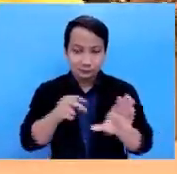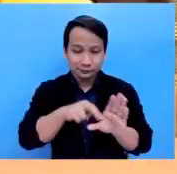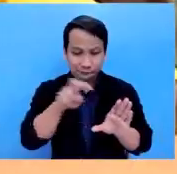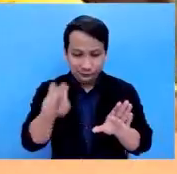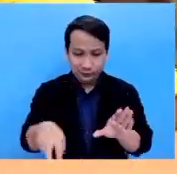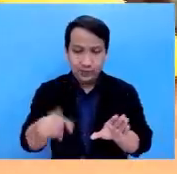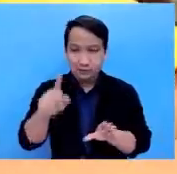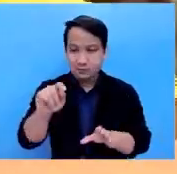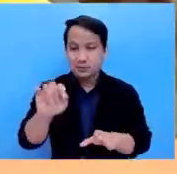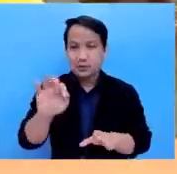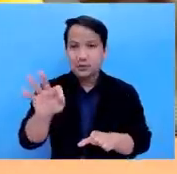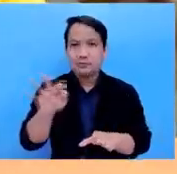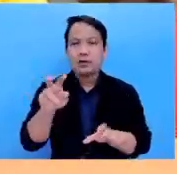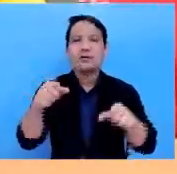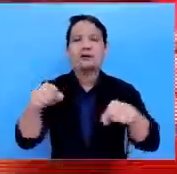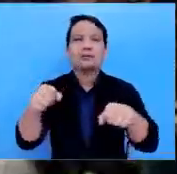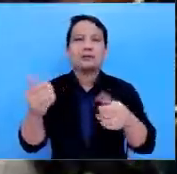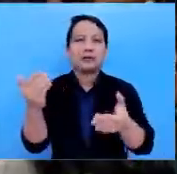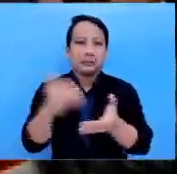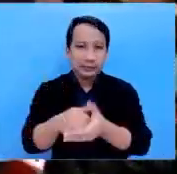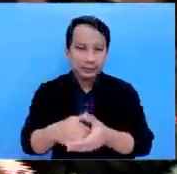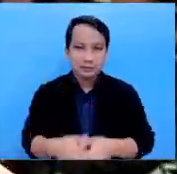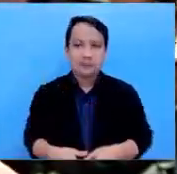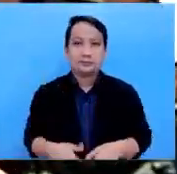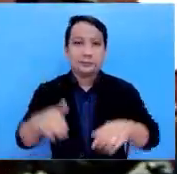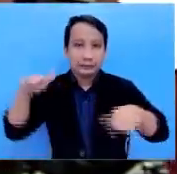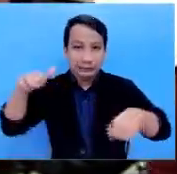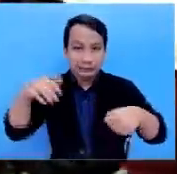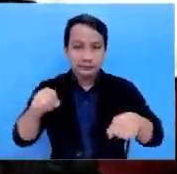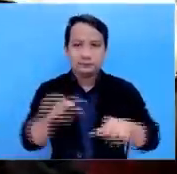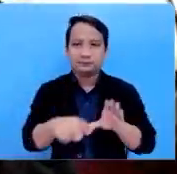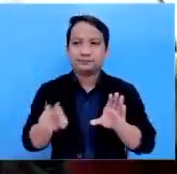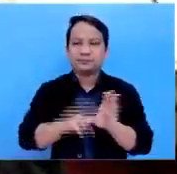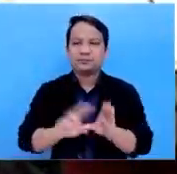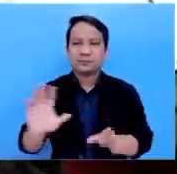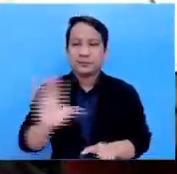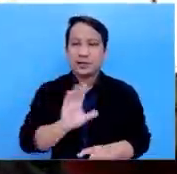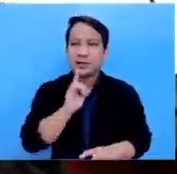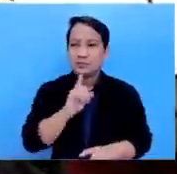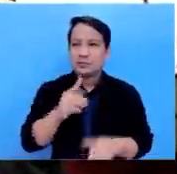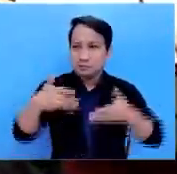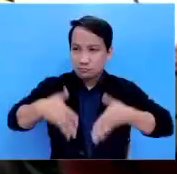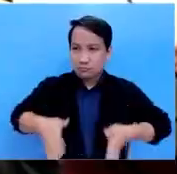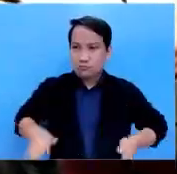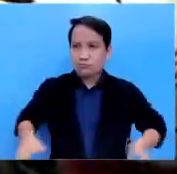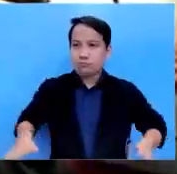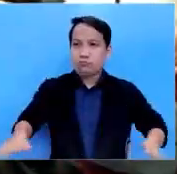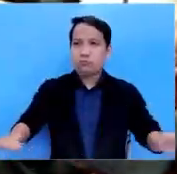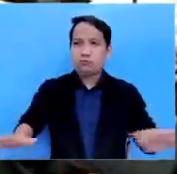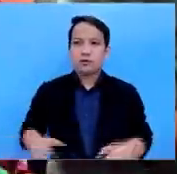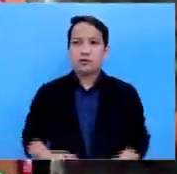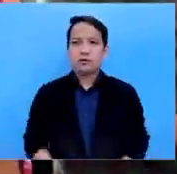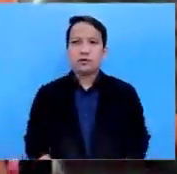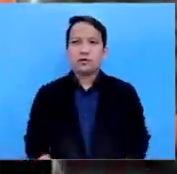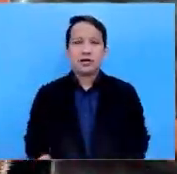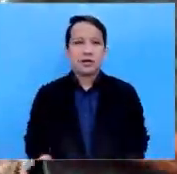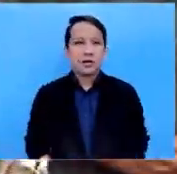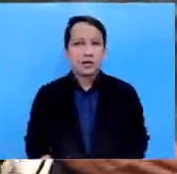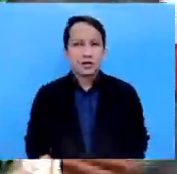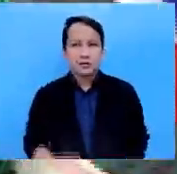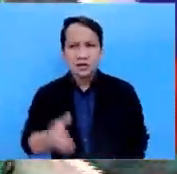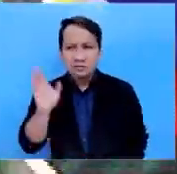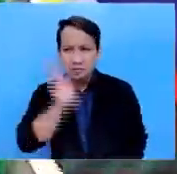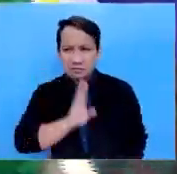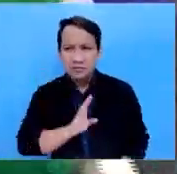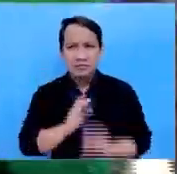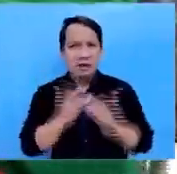top, nag-tricycle ulit ako. Ang isang ito, nakagaon pa sa inaugurasyon. Medyo nagkasira-sira na nga eh,